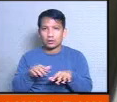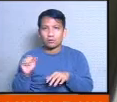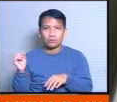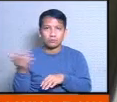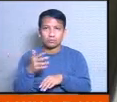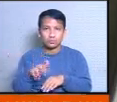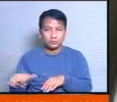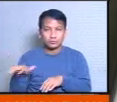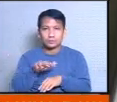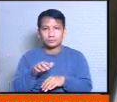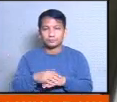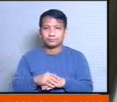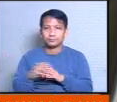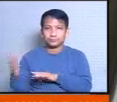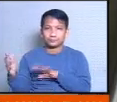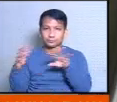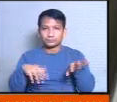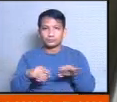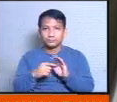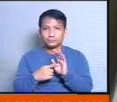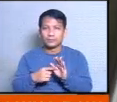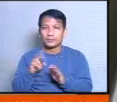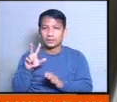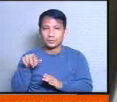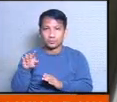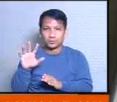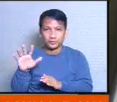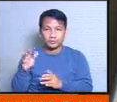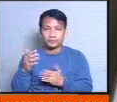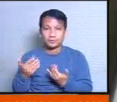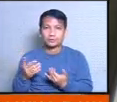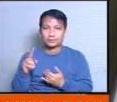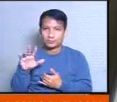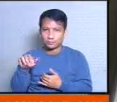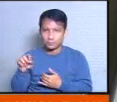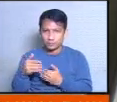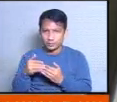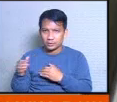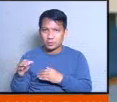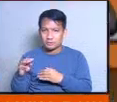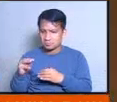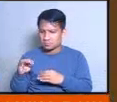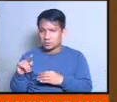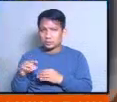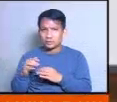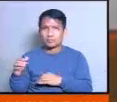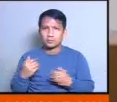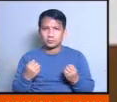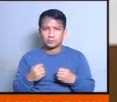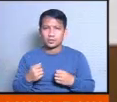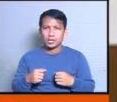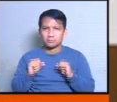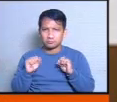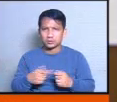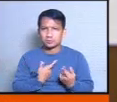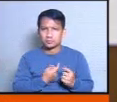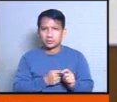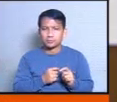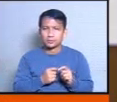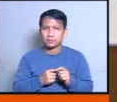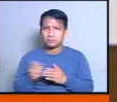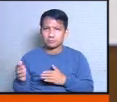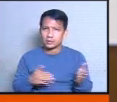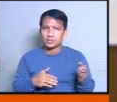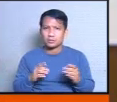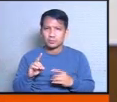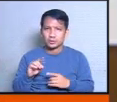also a tsunami which is 3.5 to 5.5 meters high. Tiwala naman daw ang Phivolcs na plano ng maayos